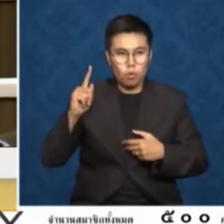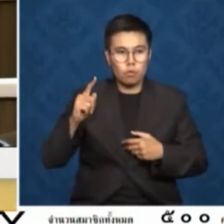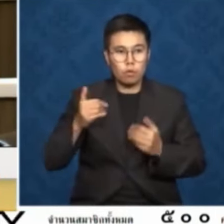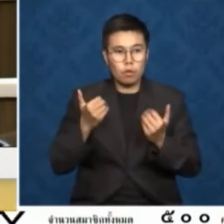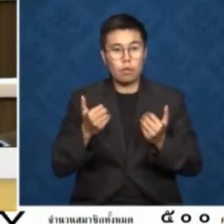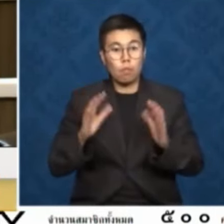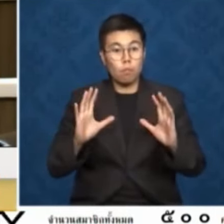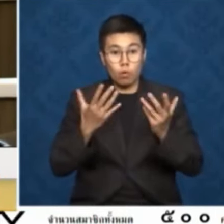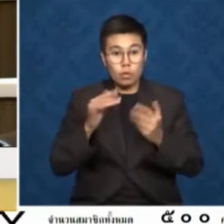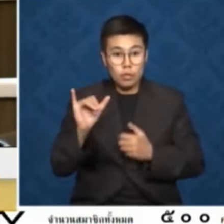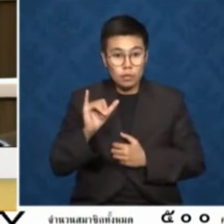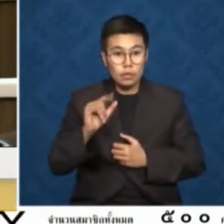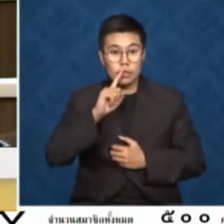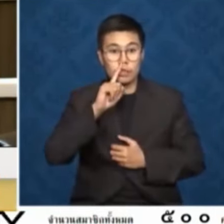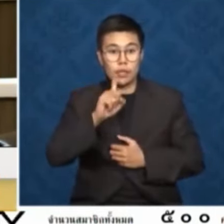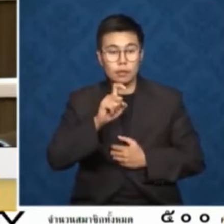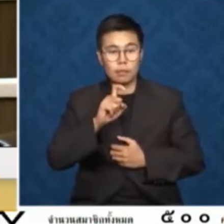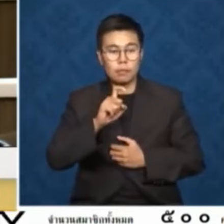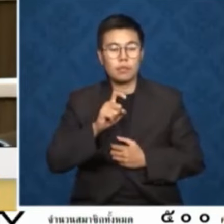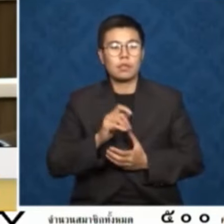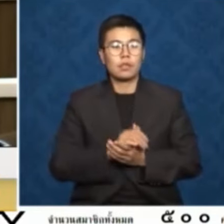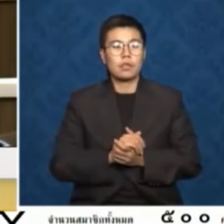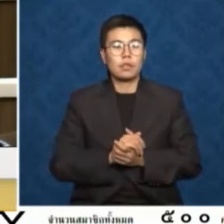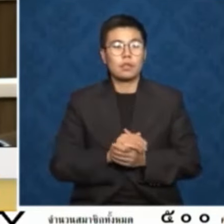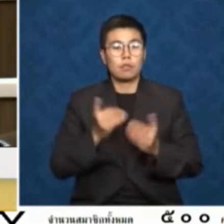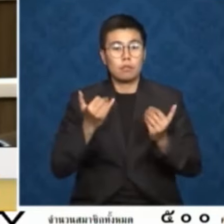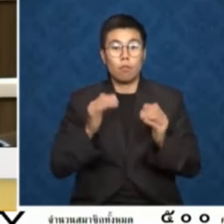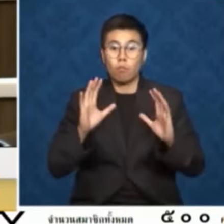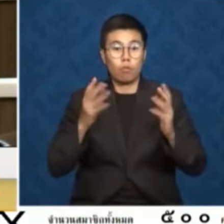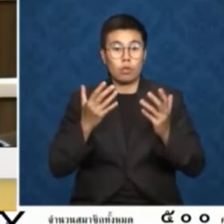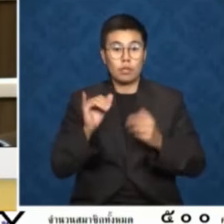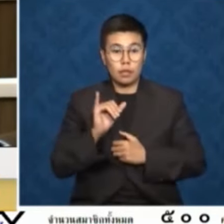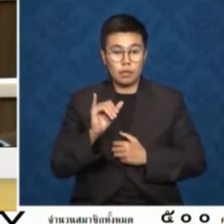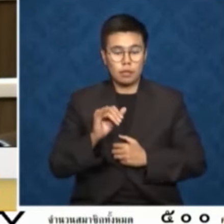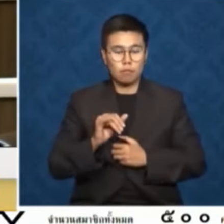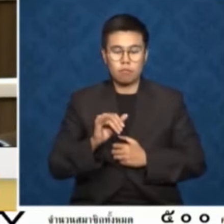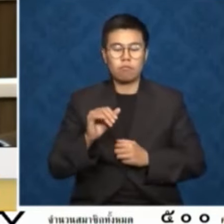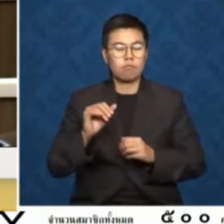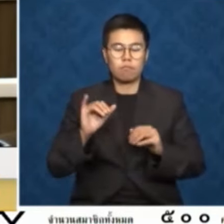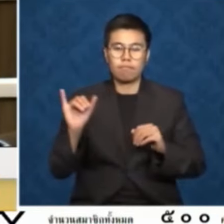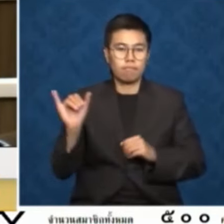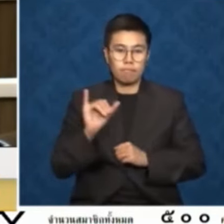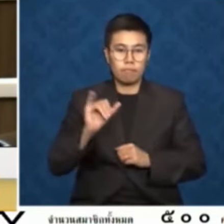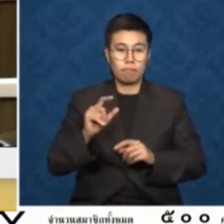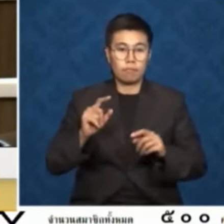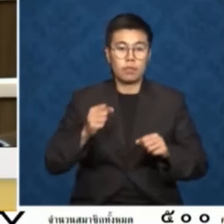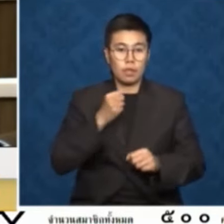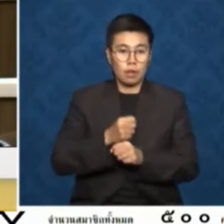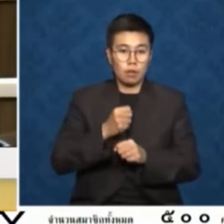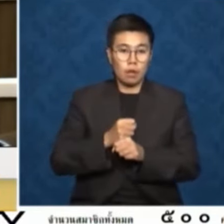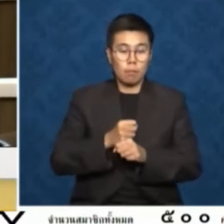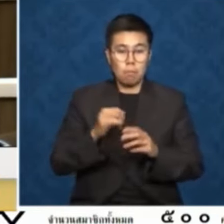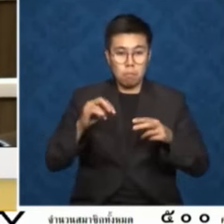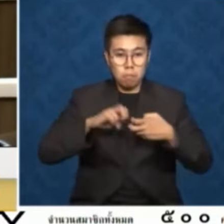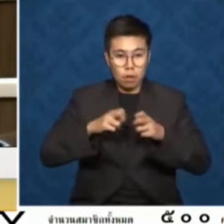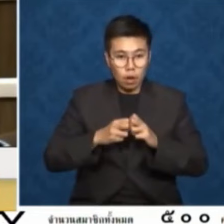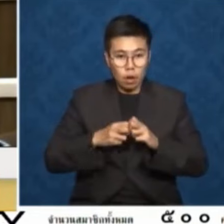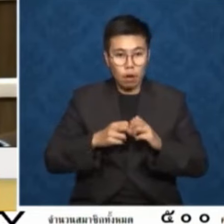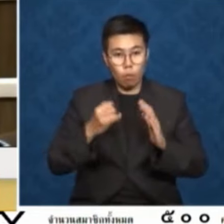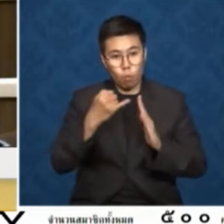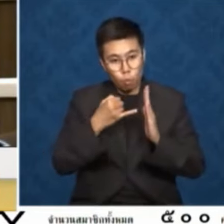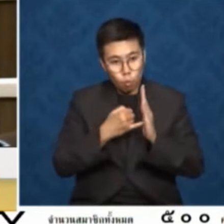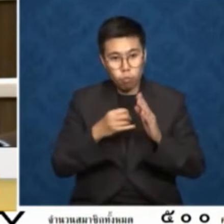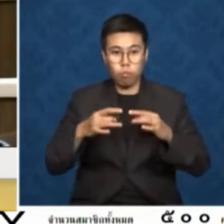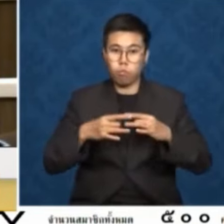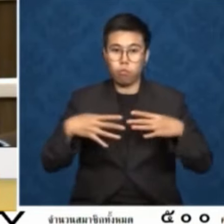คมไทยหรือไม่มันหมดหรือยังครับมันก็ยังไม่หมดและความขัดแย้งท้องถิ่นหมดไปหรือไม่มันก็ยังไม่ห